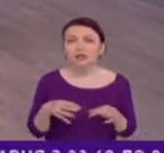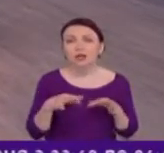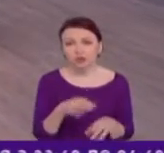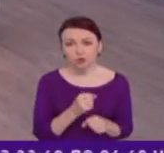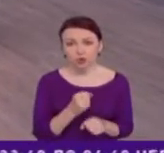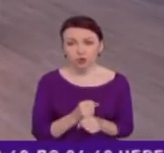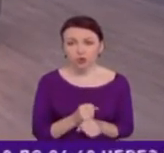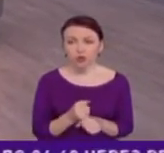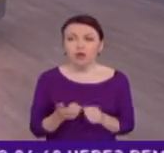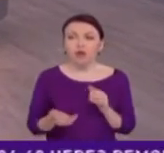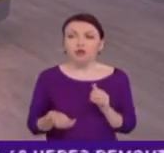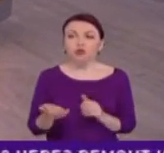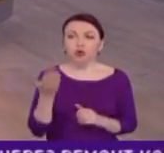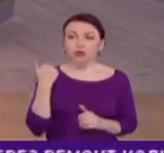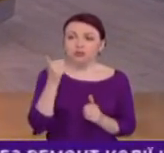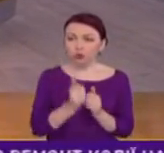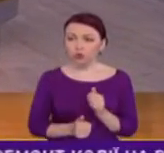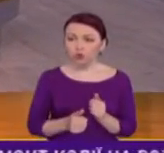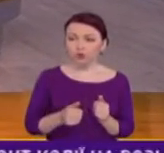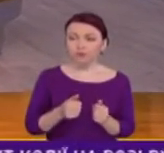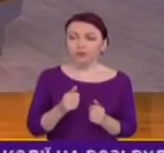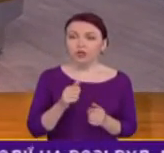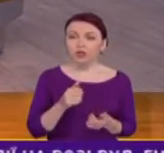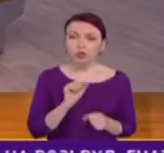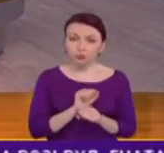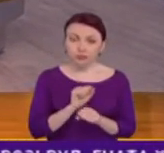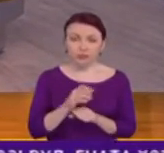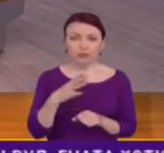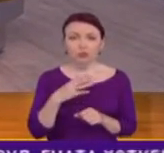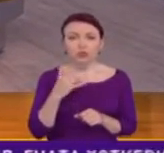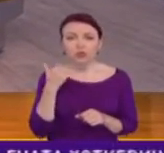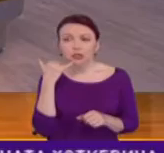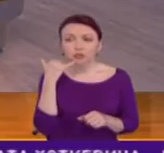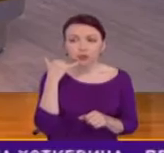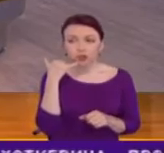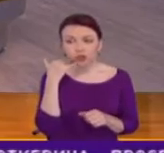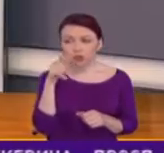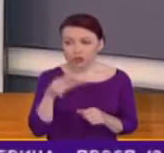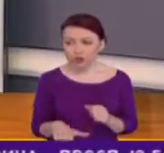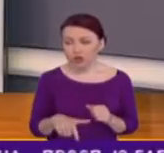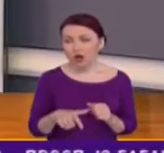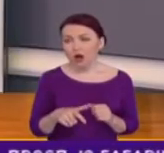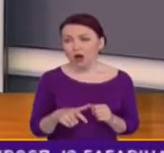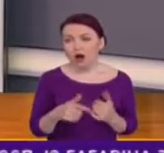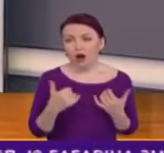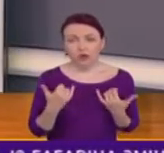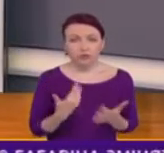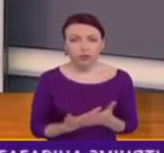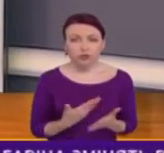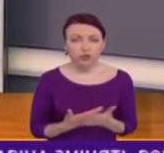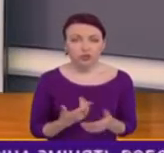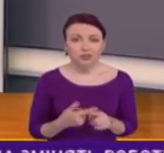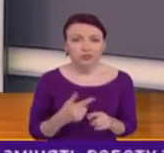Якщо колись на кожній зупинці кінцевій були диспетчерські, то практично ці диспетчерські навіть